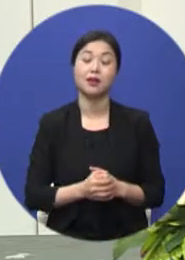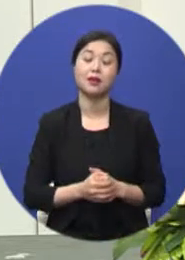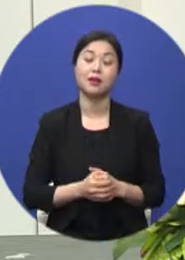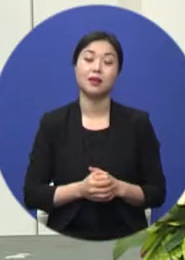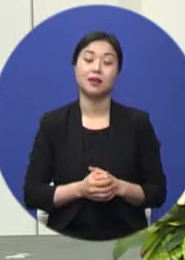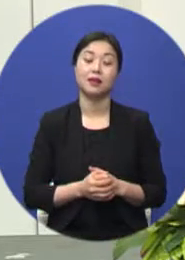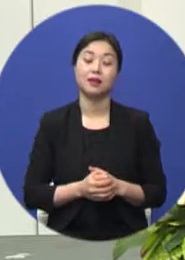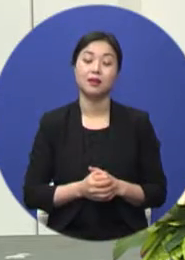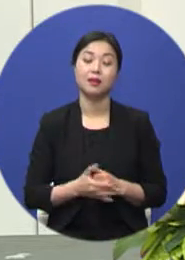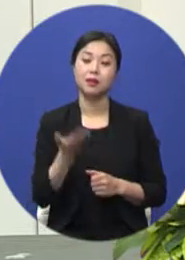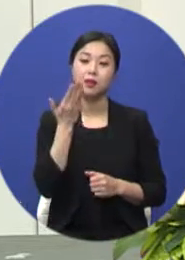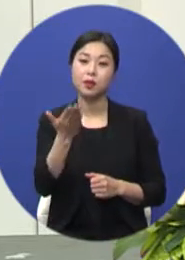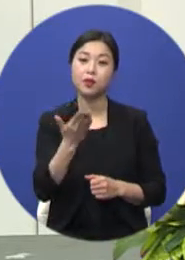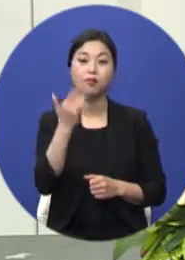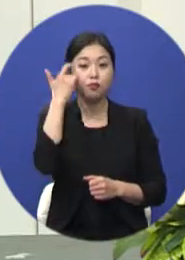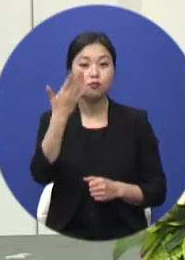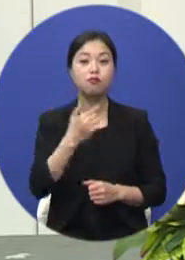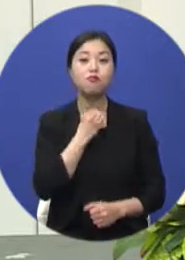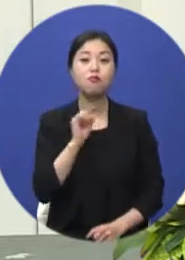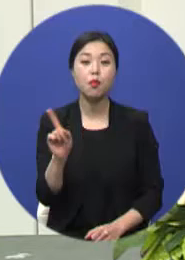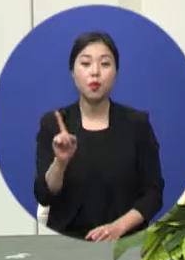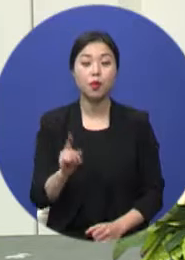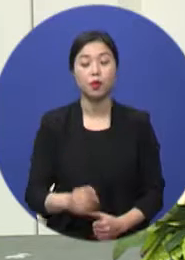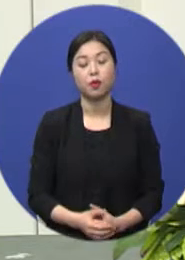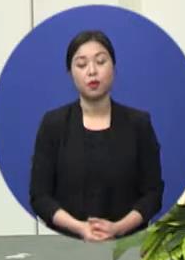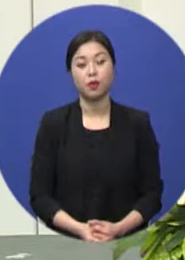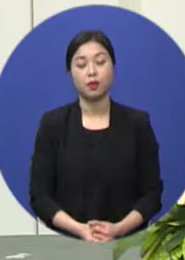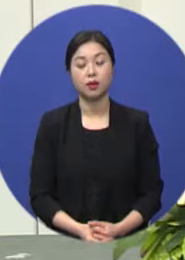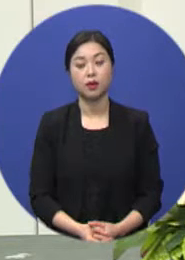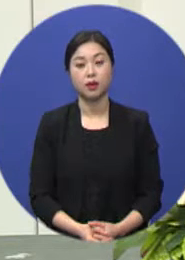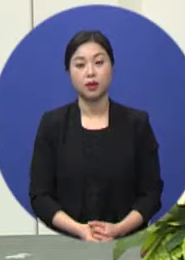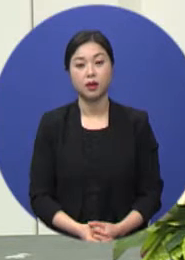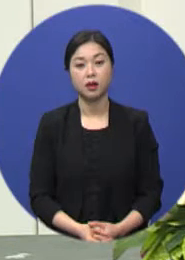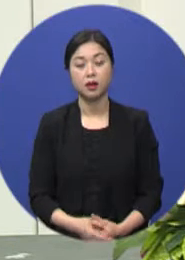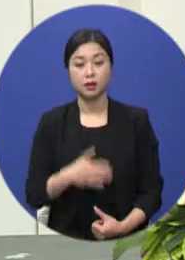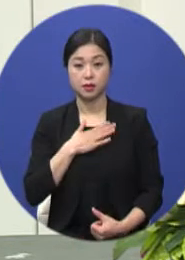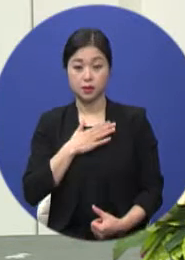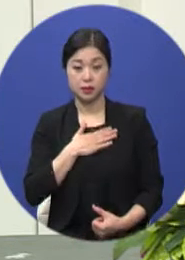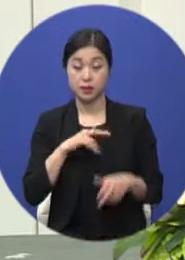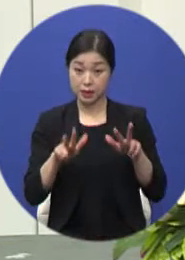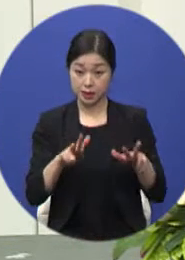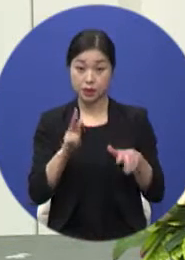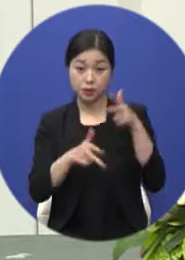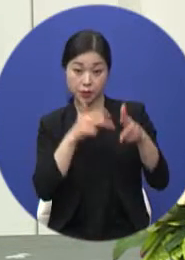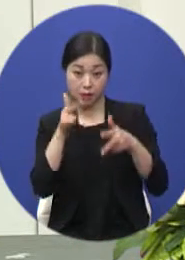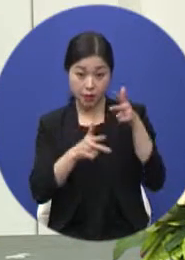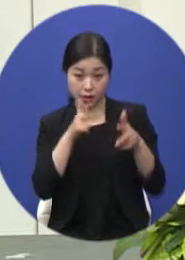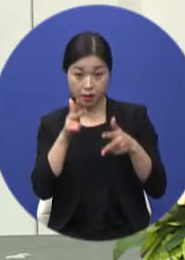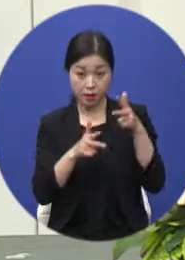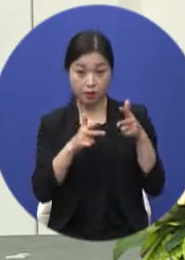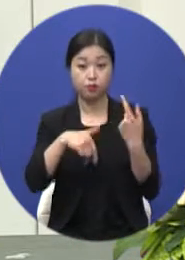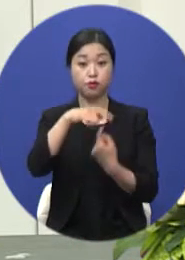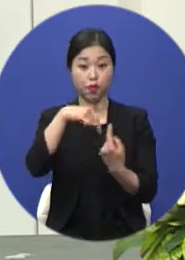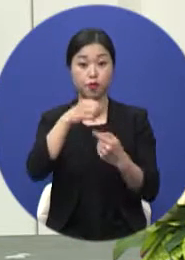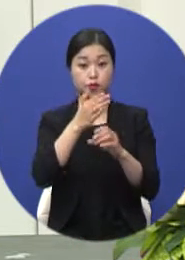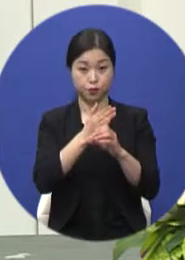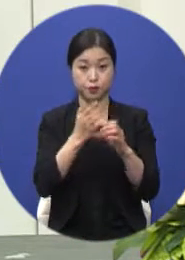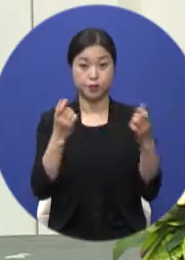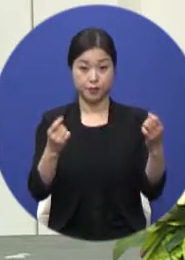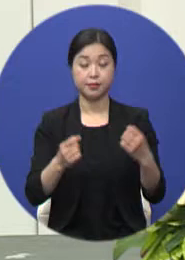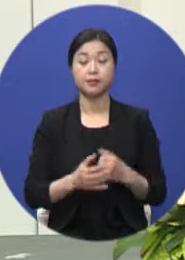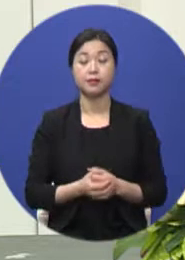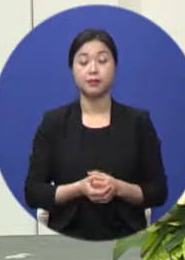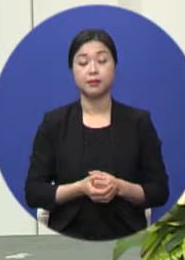궁금하세요? 네, 저는 지금 사업을 하고 있어요. 네. 네, 사업을